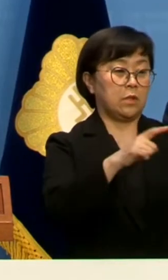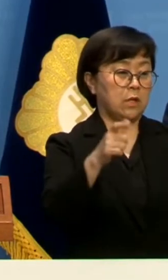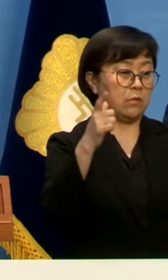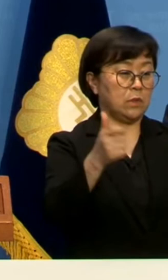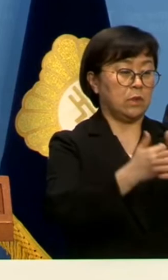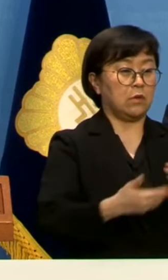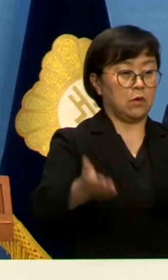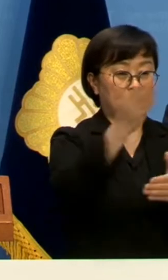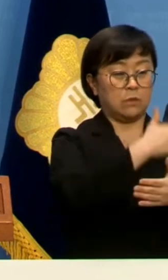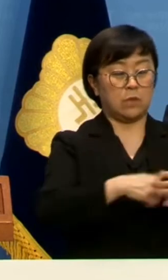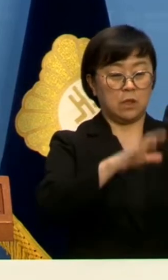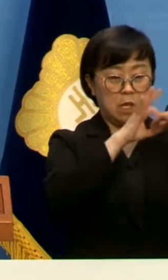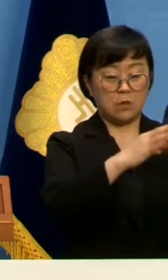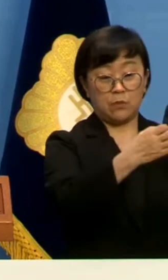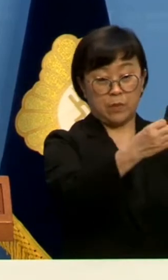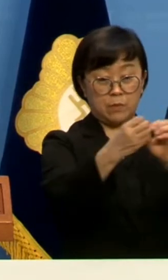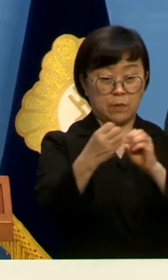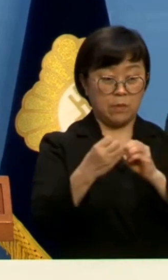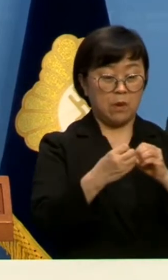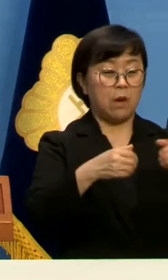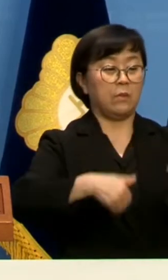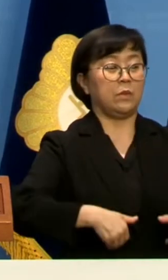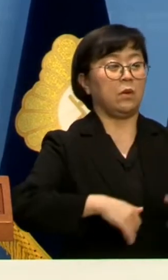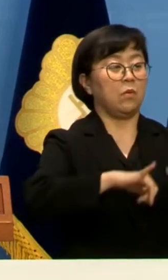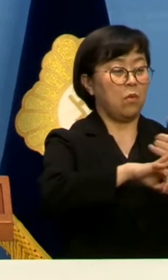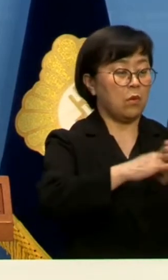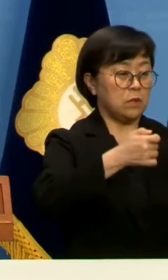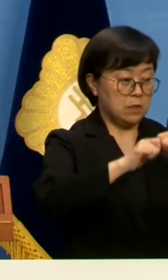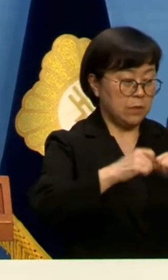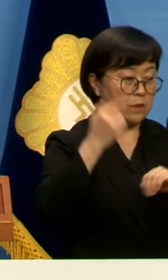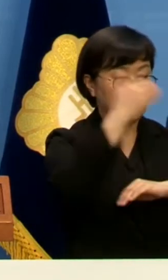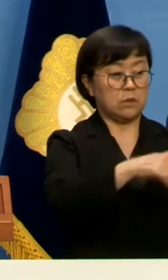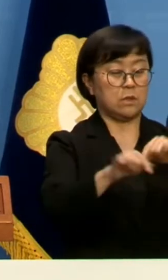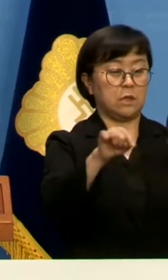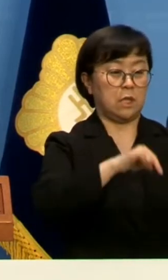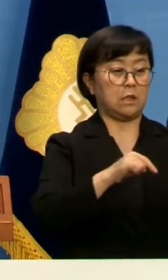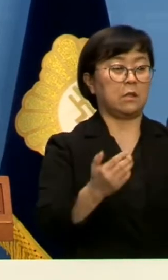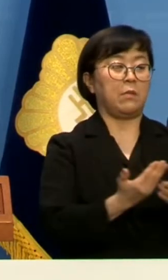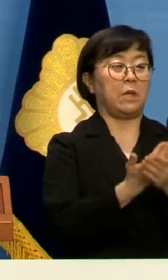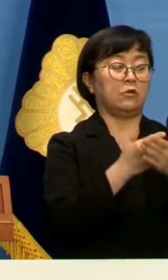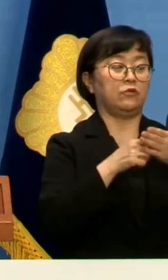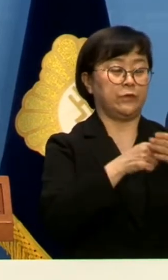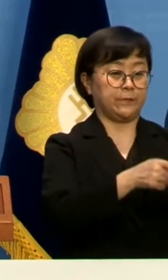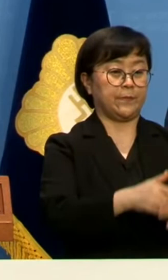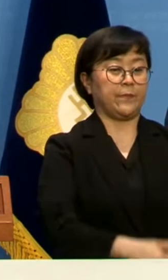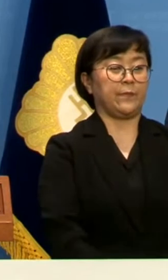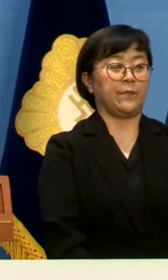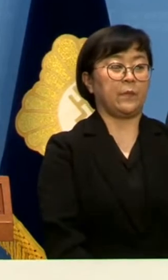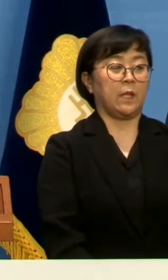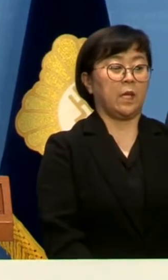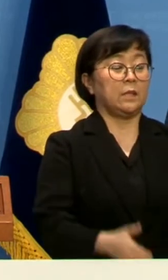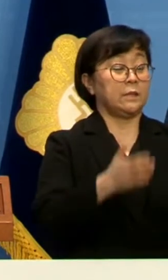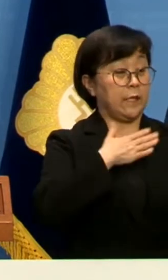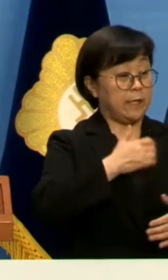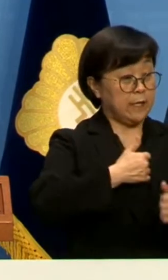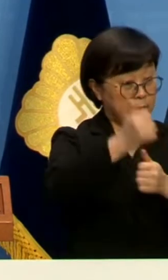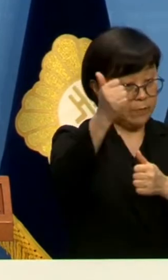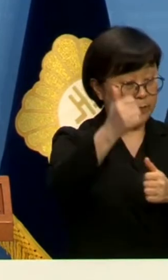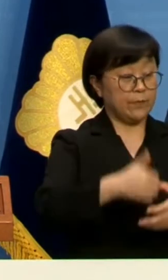여러 시민들과 꾸준히 소통하며 꼭 필요한 세심한 정책들을 개발하고 추진해 나가겠습니다. 김동화